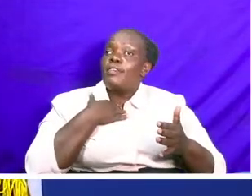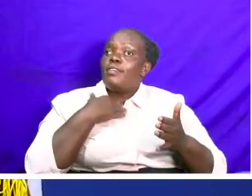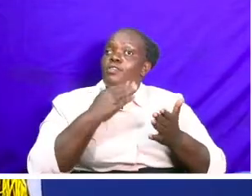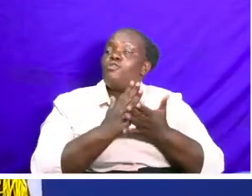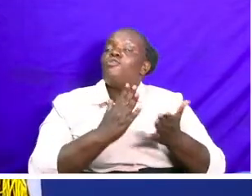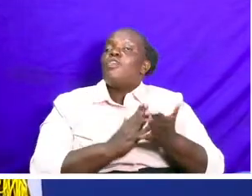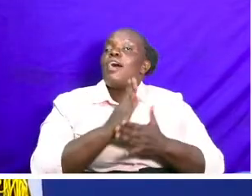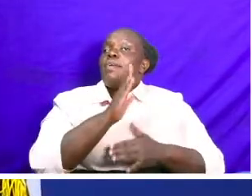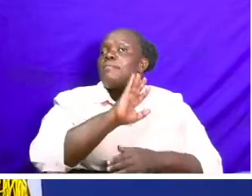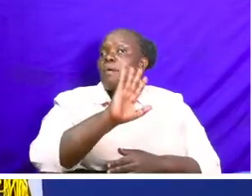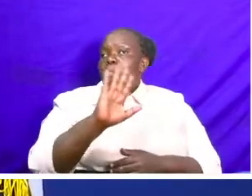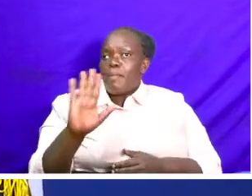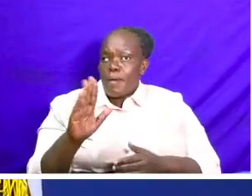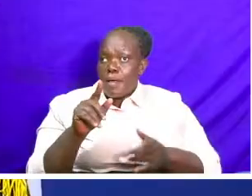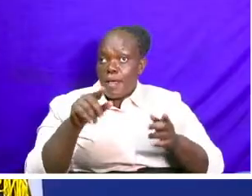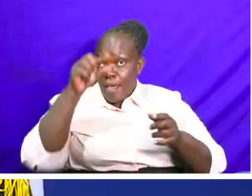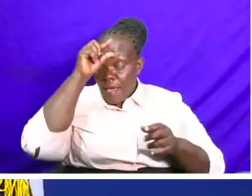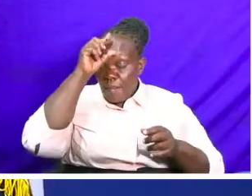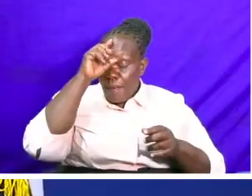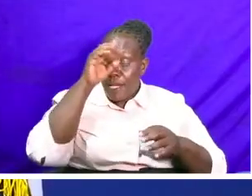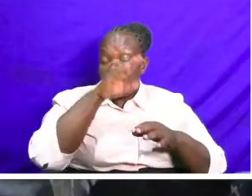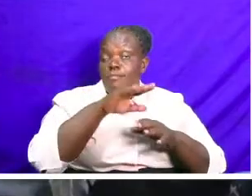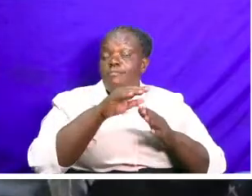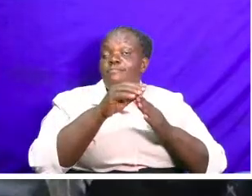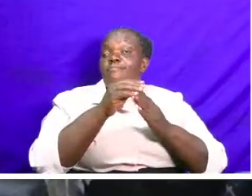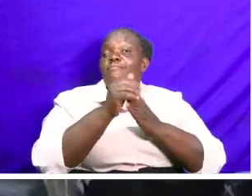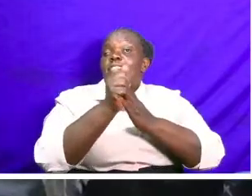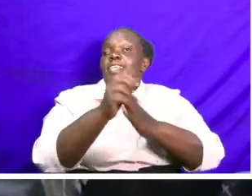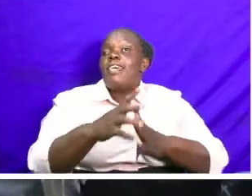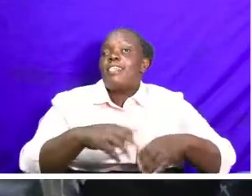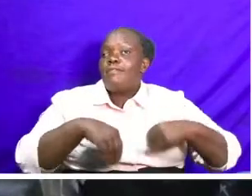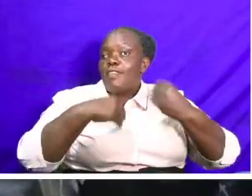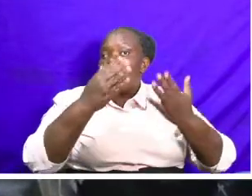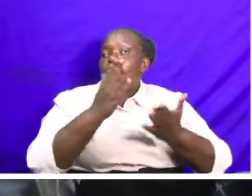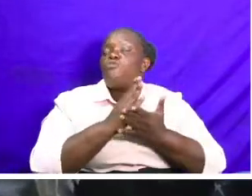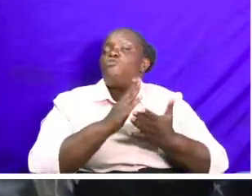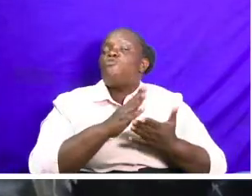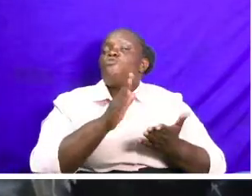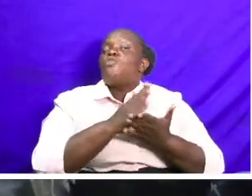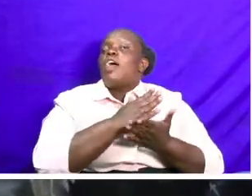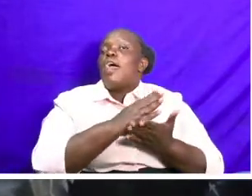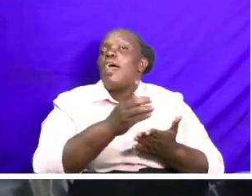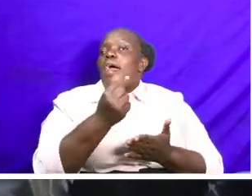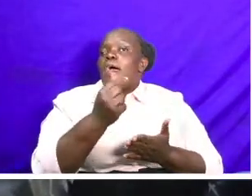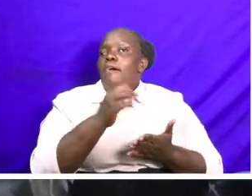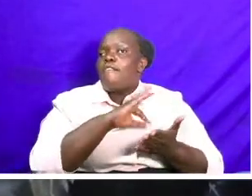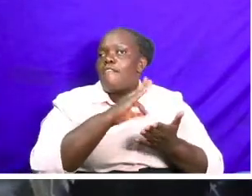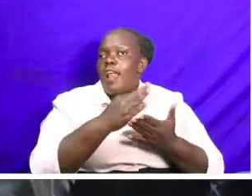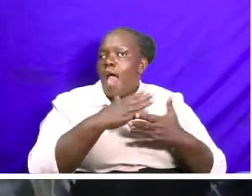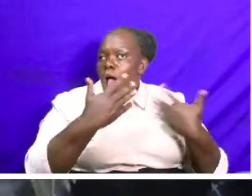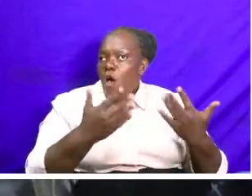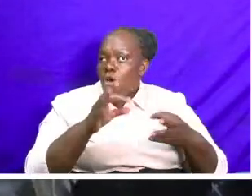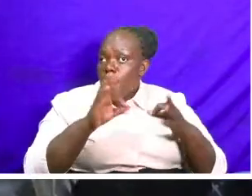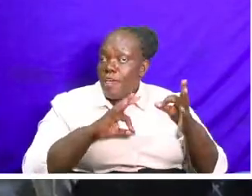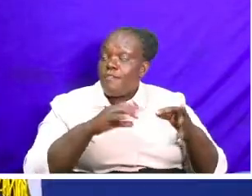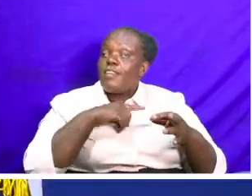haki, na serikali imetoa mwongozo wa vile ambavyo watalipwa fidia. Kama ni mauaji,